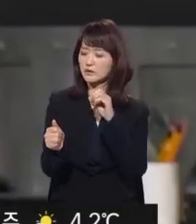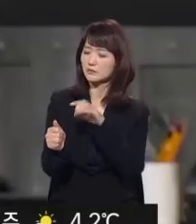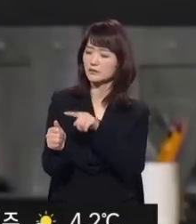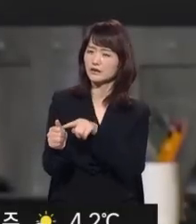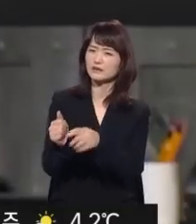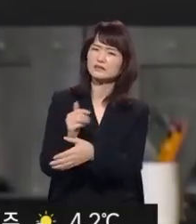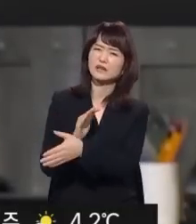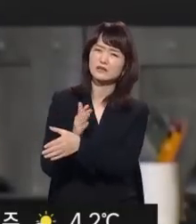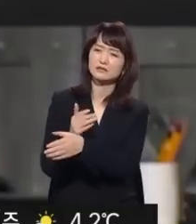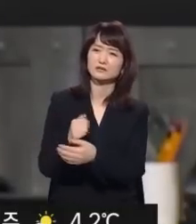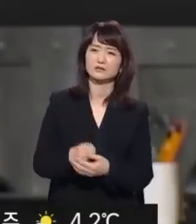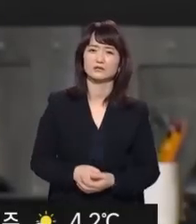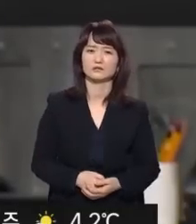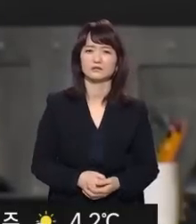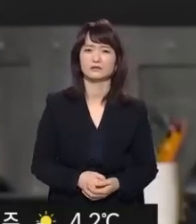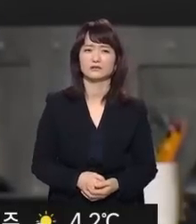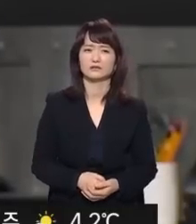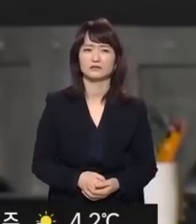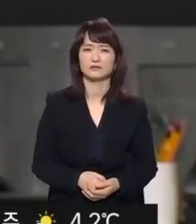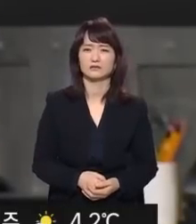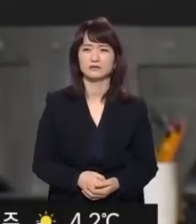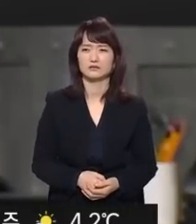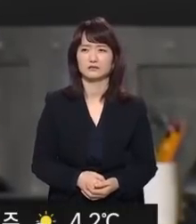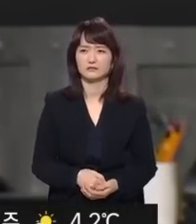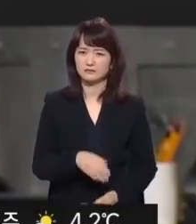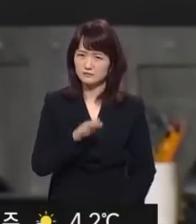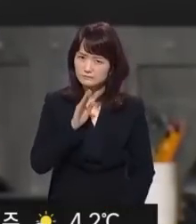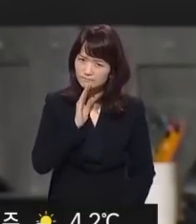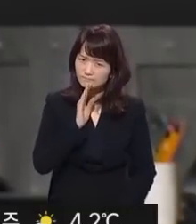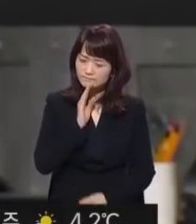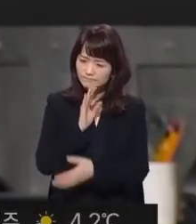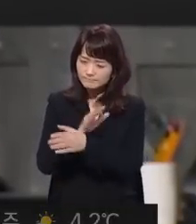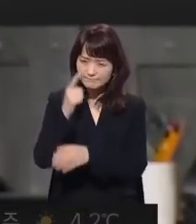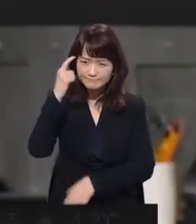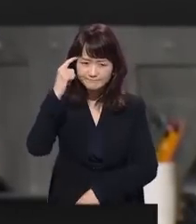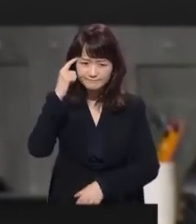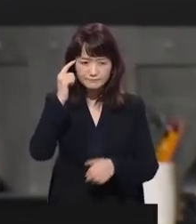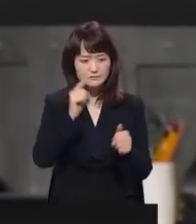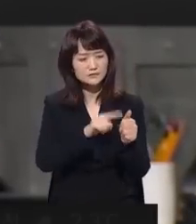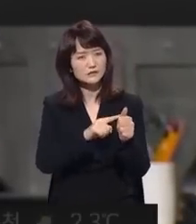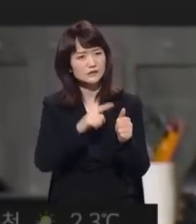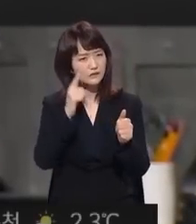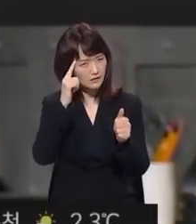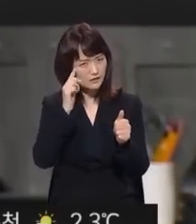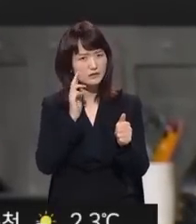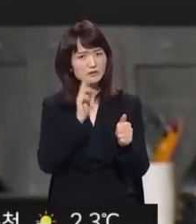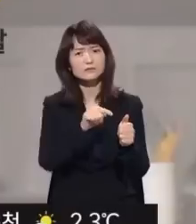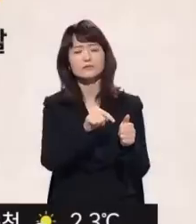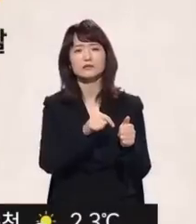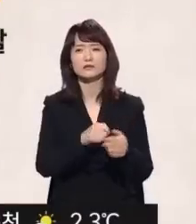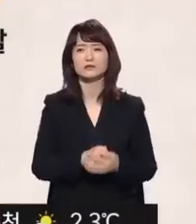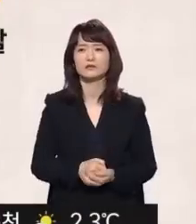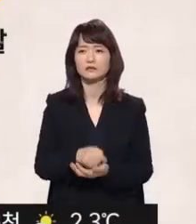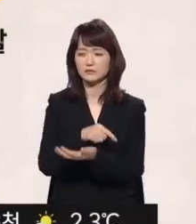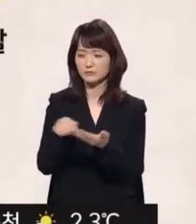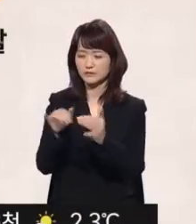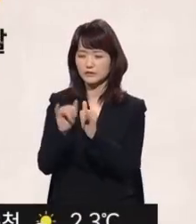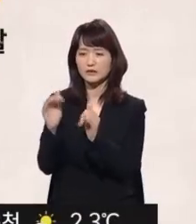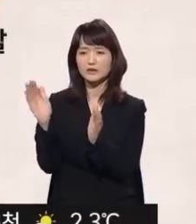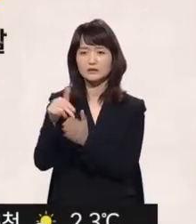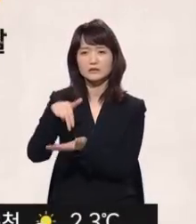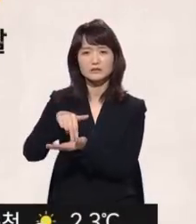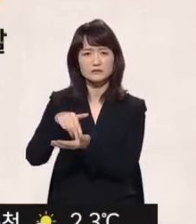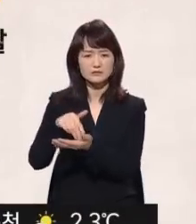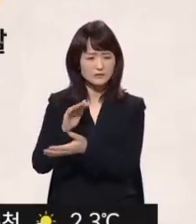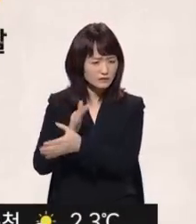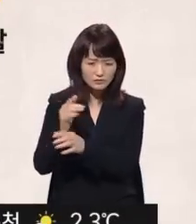건데요 그렇게 주장을 한 겁니다 근데 정말로 장난으로 생각했던 더 심각한 문제이긴 합니다만 적어도 피해 학생 입장에선 장난일